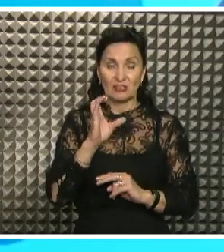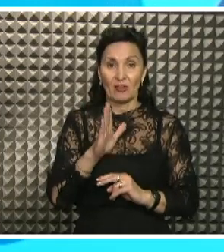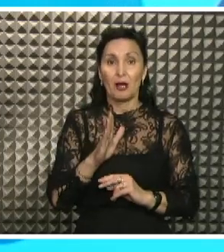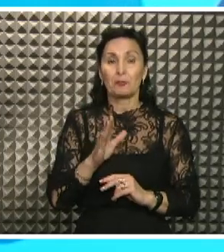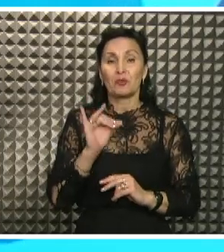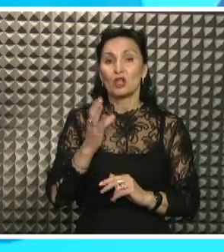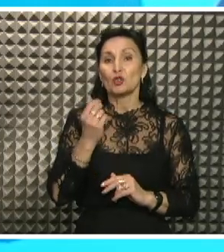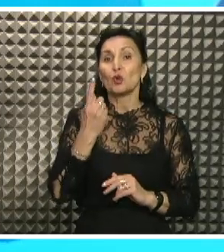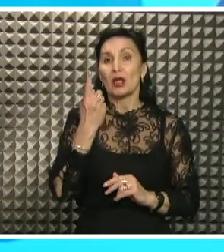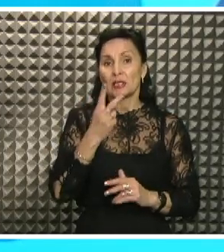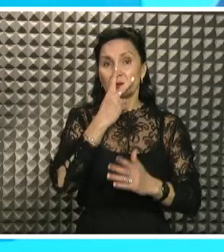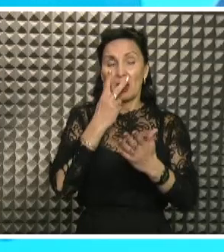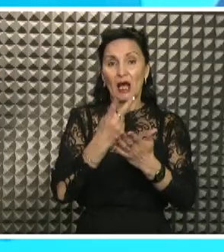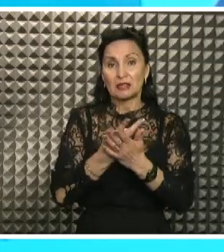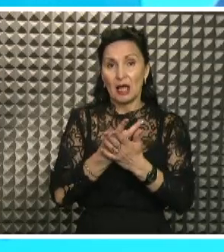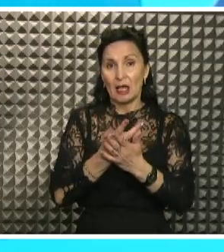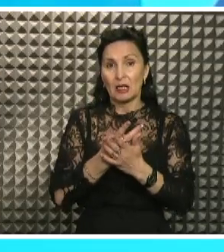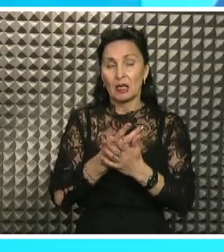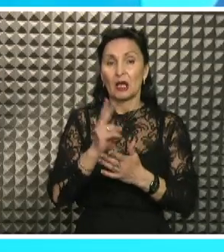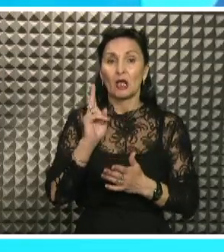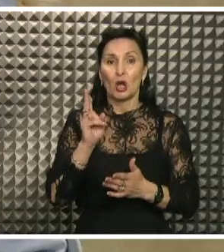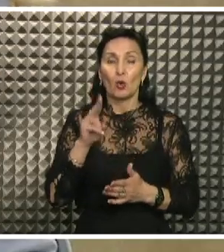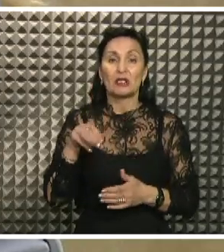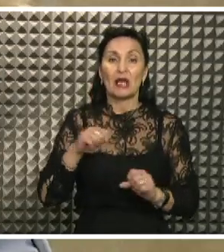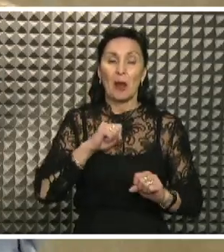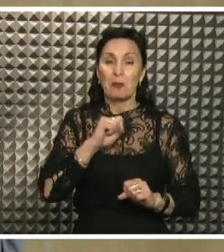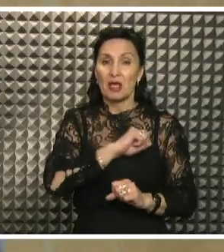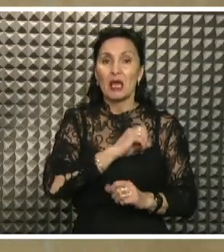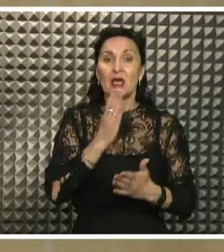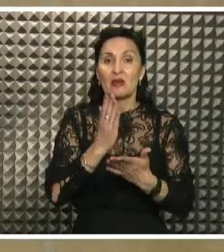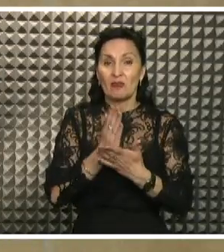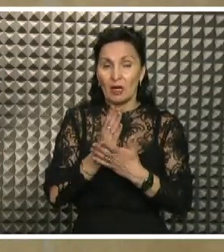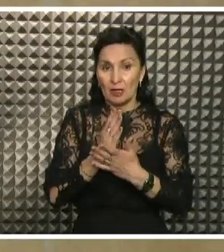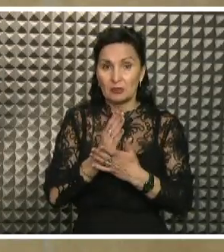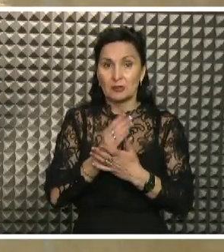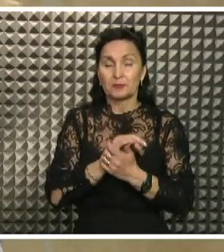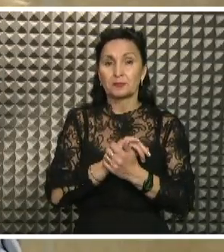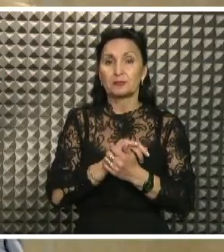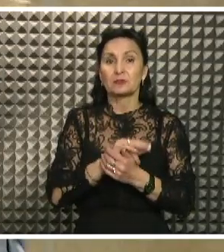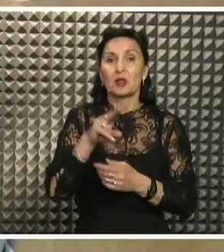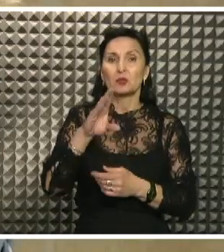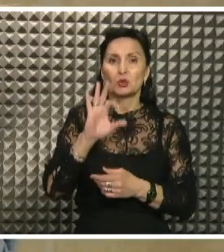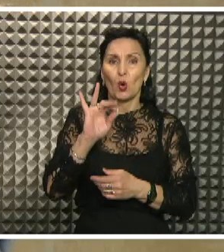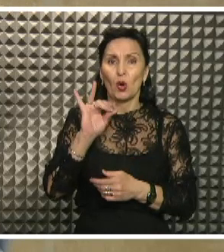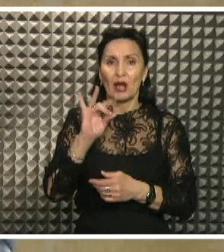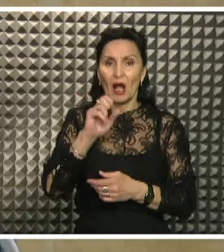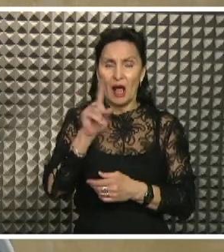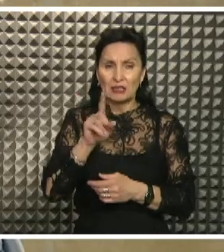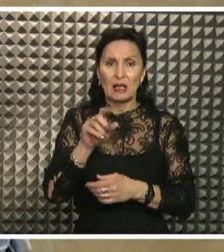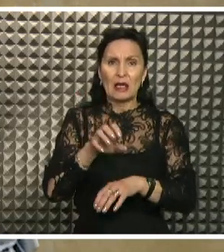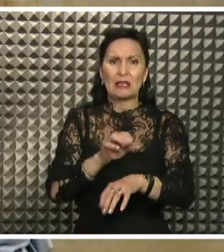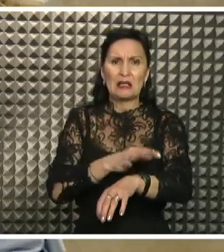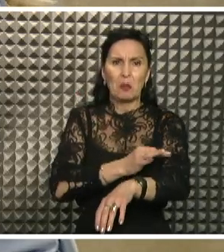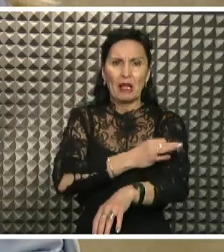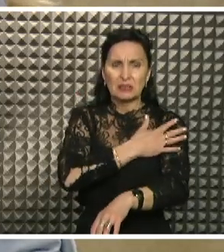Еще одним из показаний для криотерапии является заболевание кожных покровов. Псориаз, дерматиты.